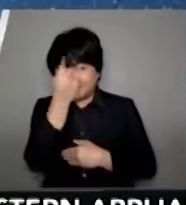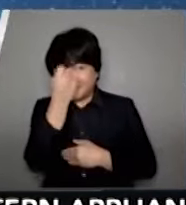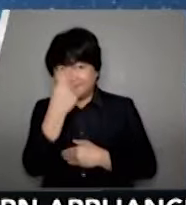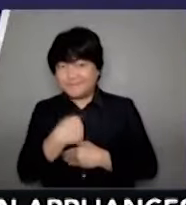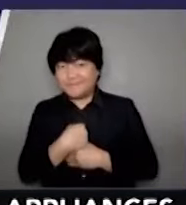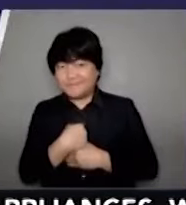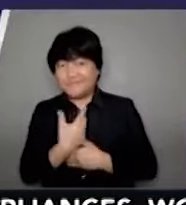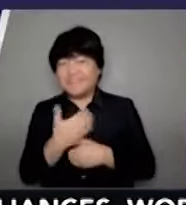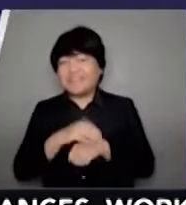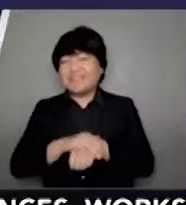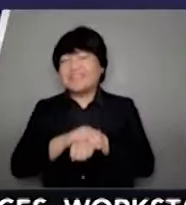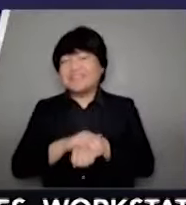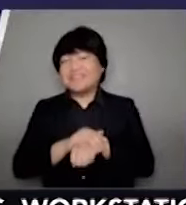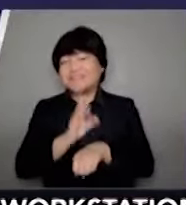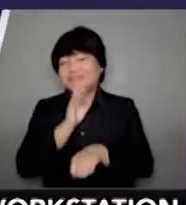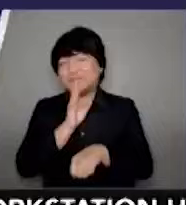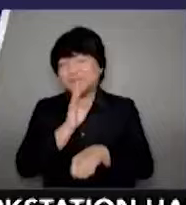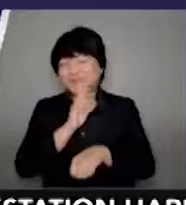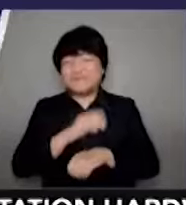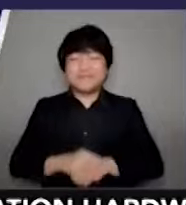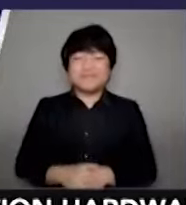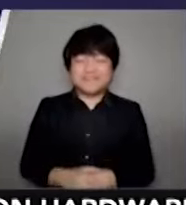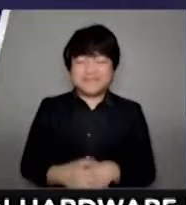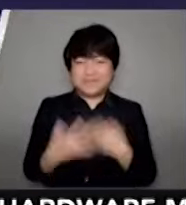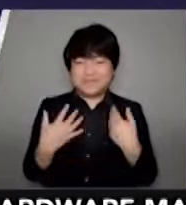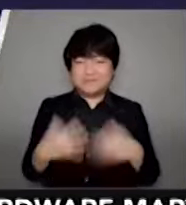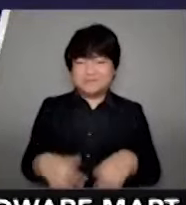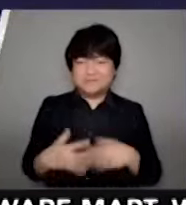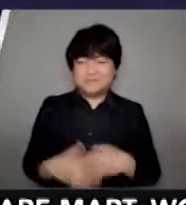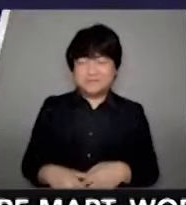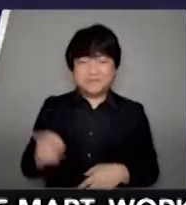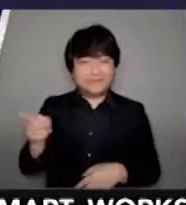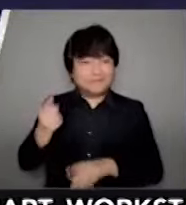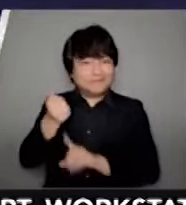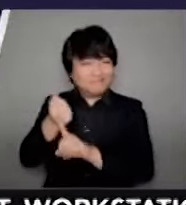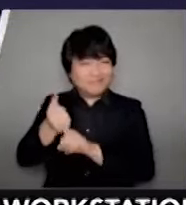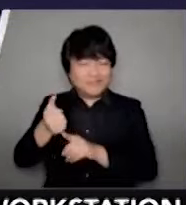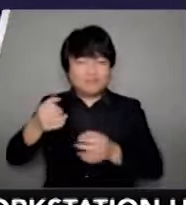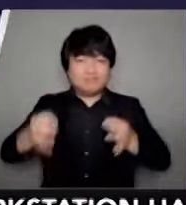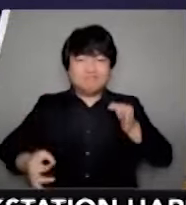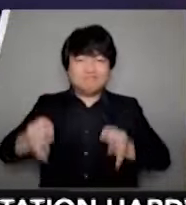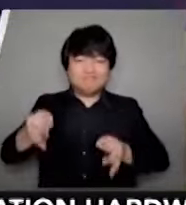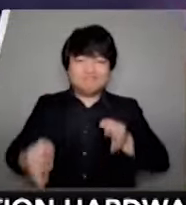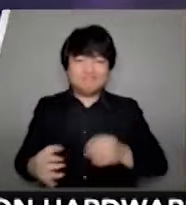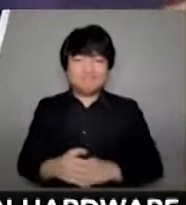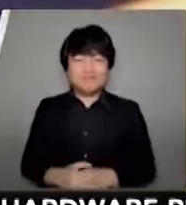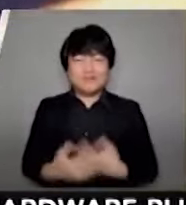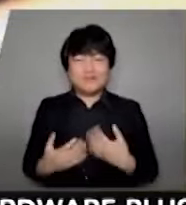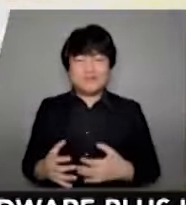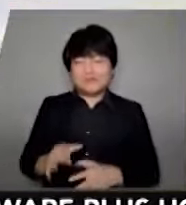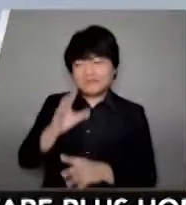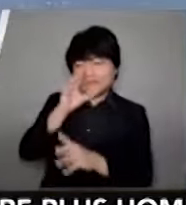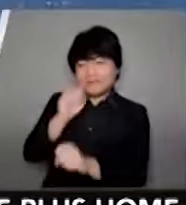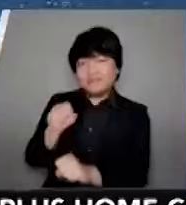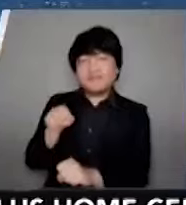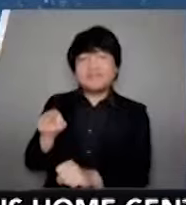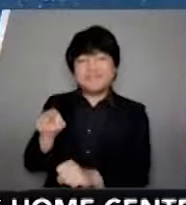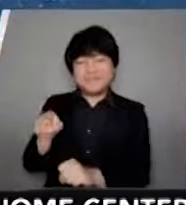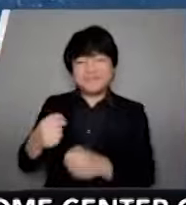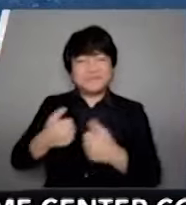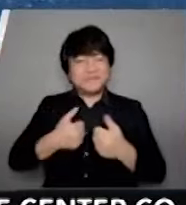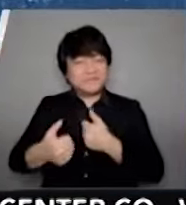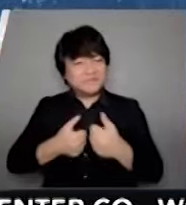bukod sa kanyang inspiration figure as a judge, kinaaliwan din ngayon ang eksenang yan ni Marian sa competition. Naging